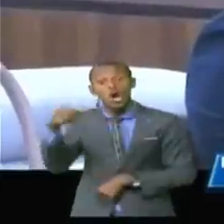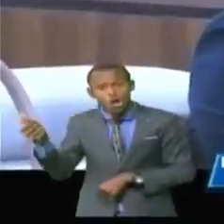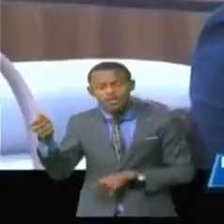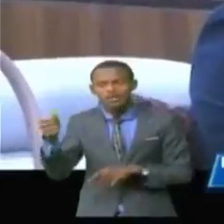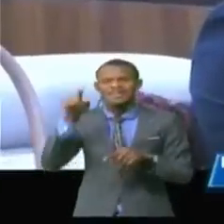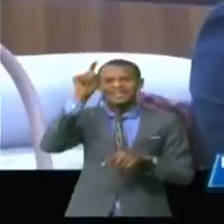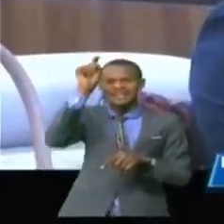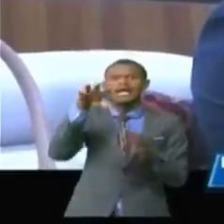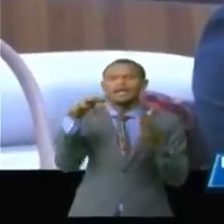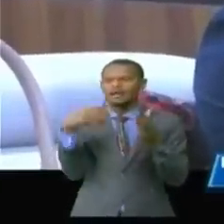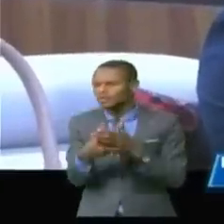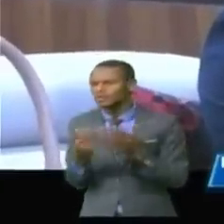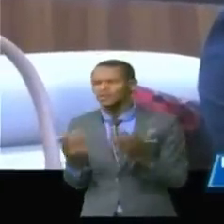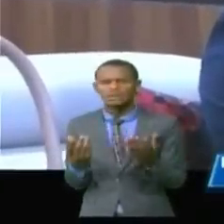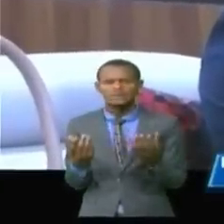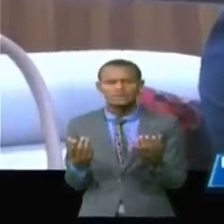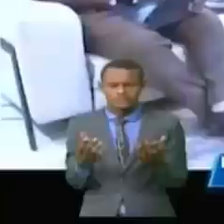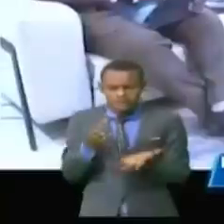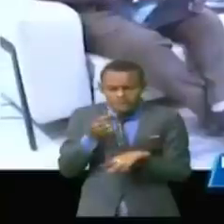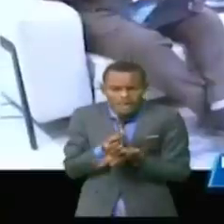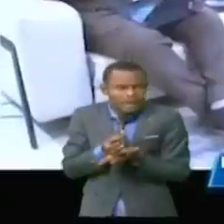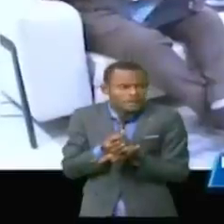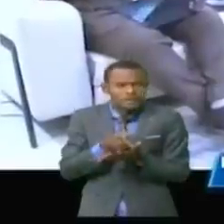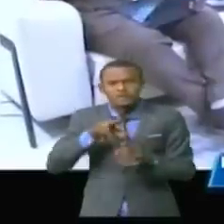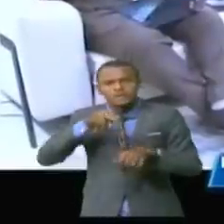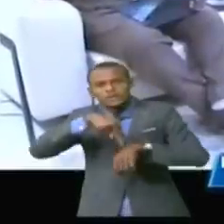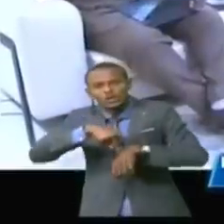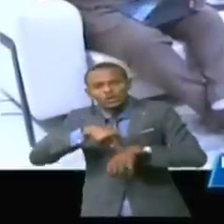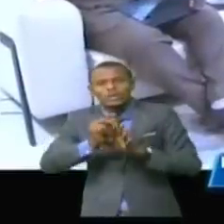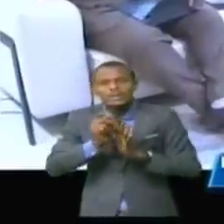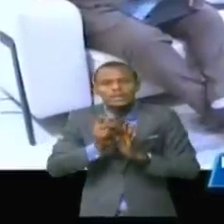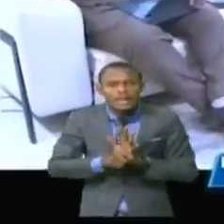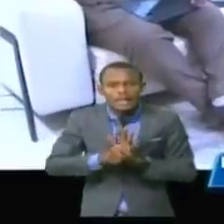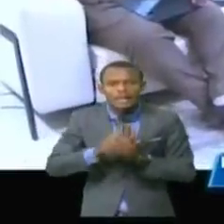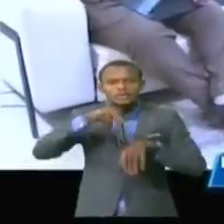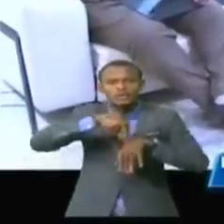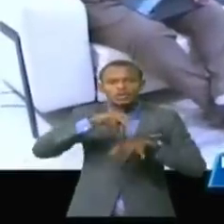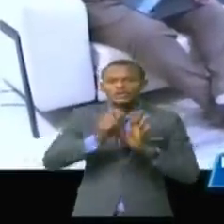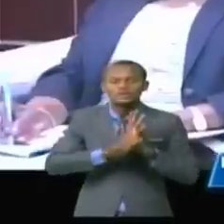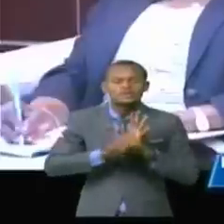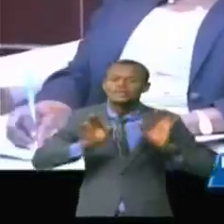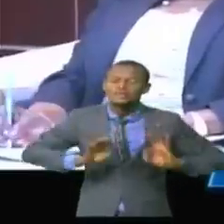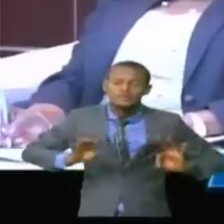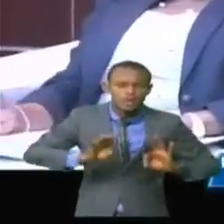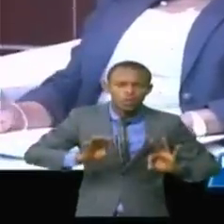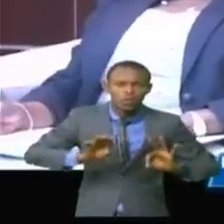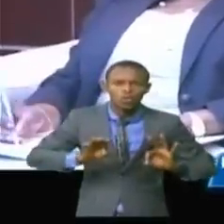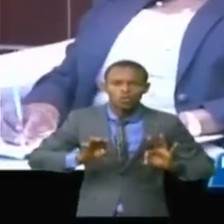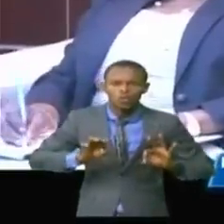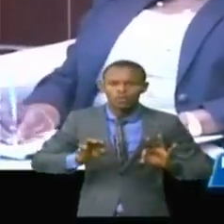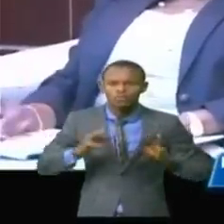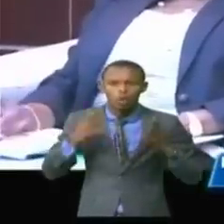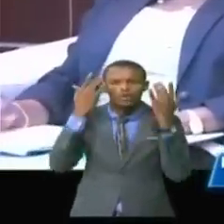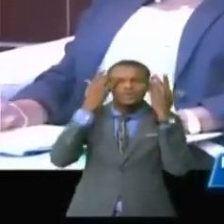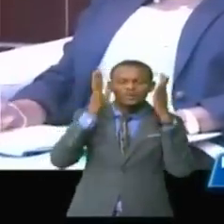assumait les charges au commissaire des Nations Unies pour les réfugiés, avait décrété une décennie de lutte contre l'apatridie